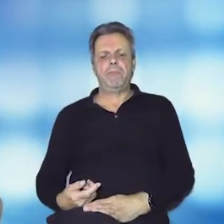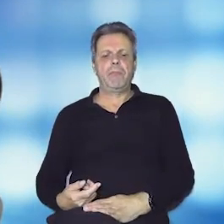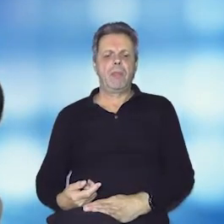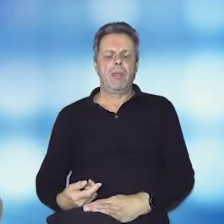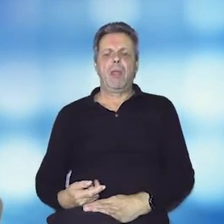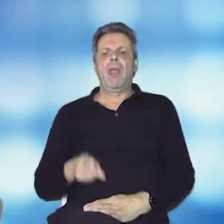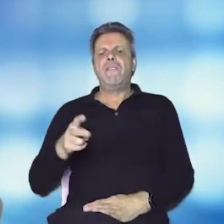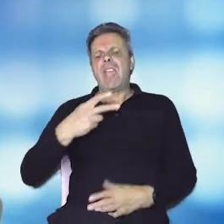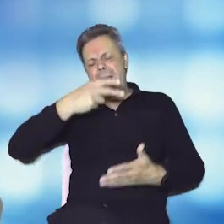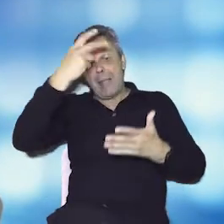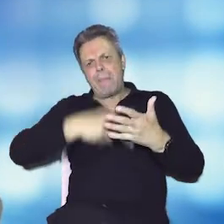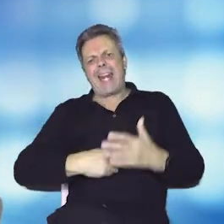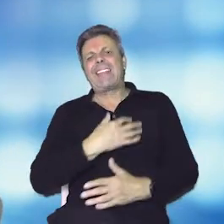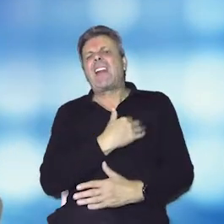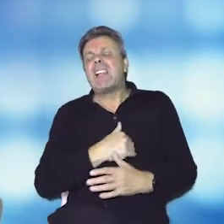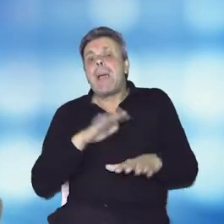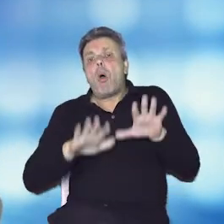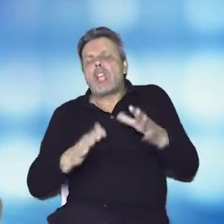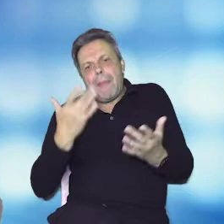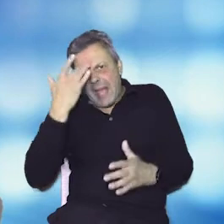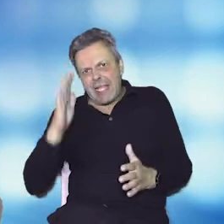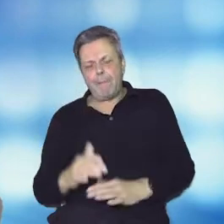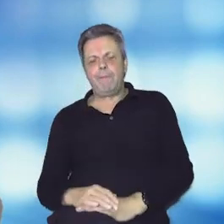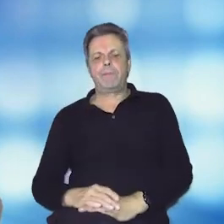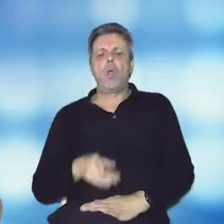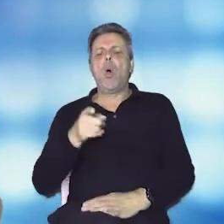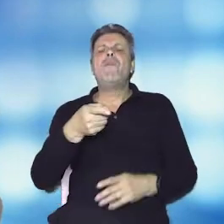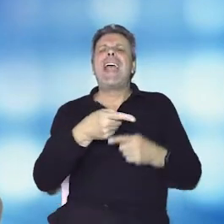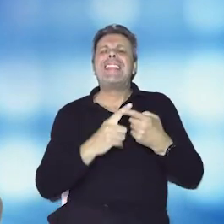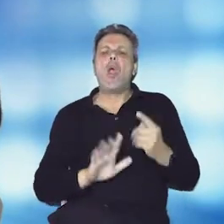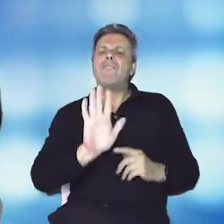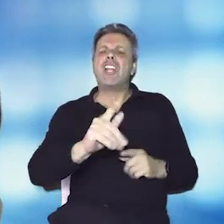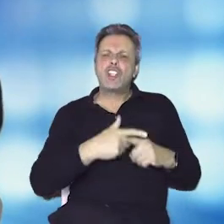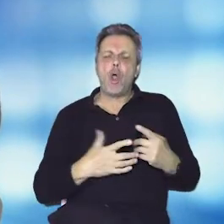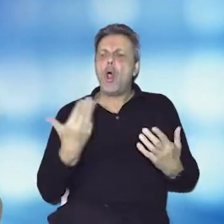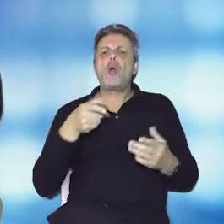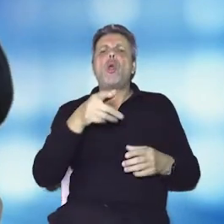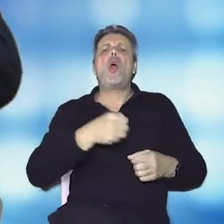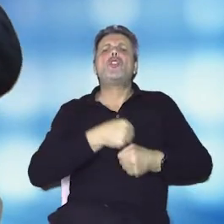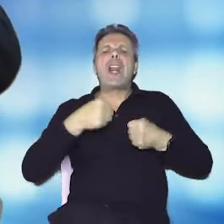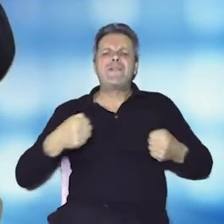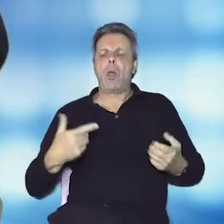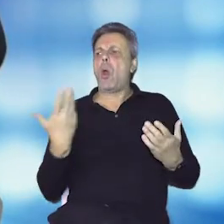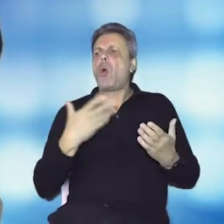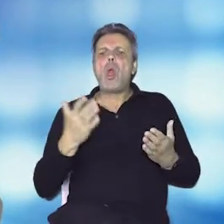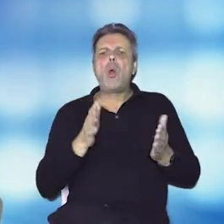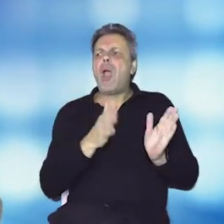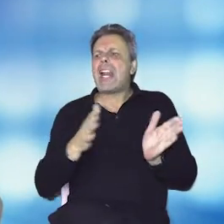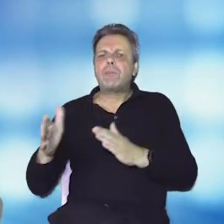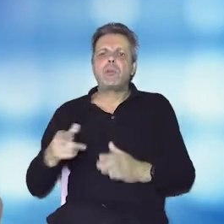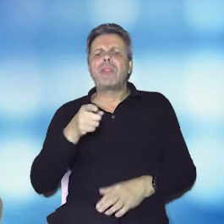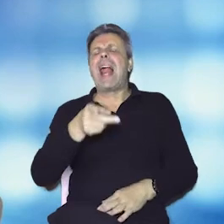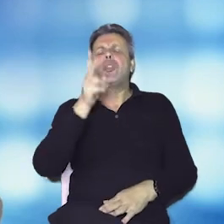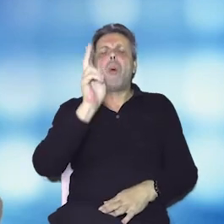ovoga pregled čitave Hrvatske, ovaj vaš segment, koliko je to razvijeno, koliko je raspoređeno, mogu li